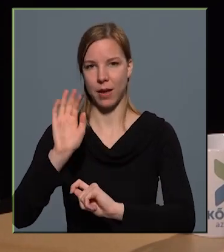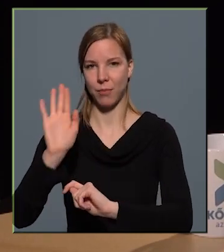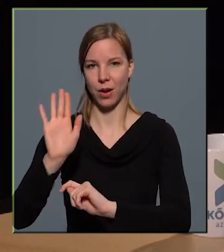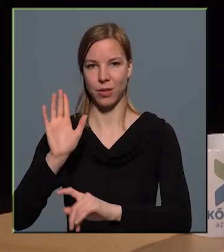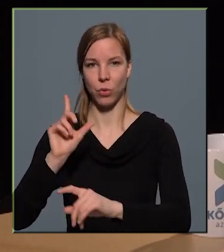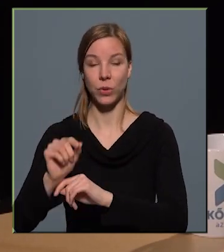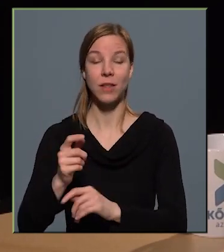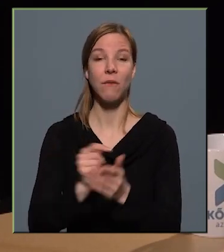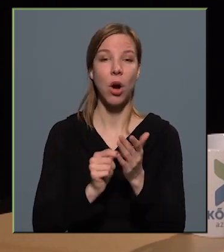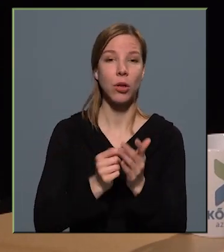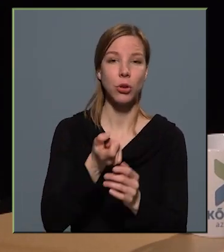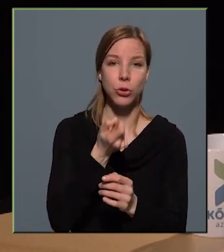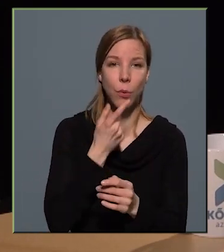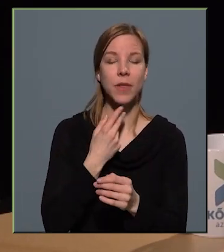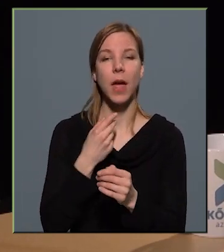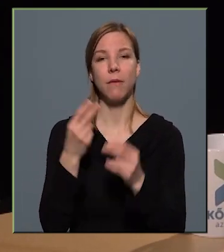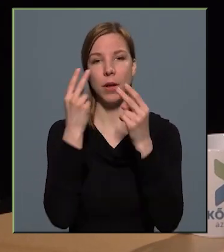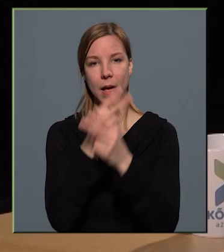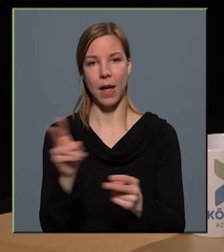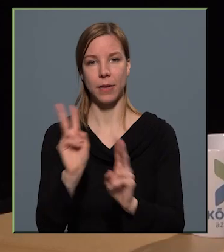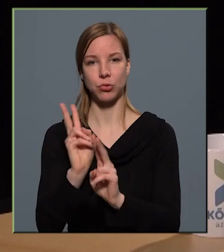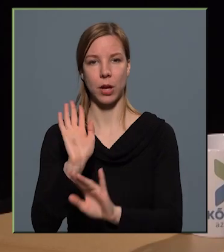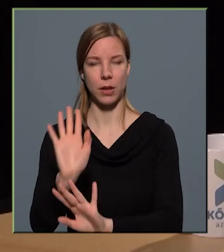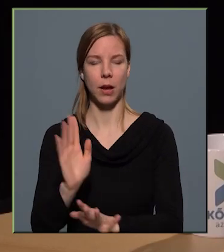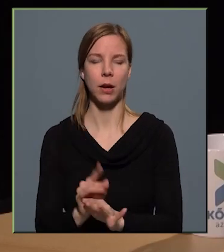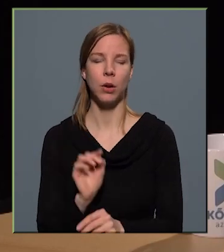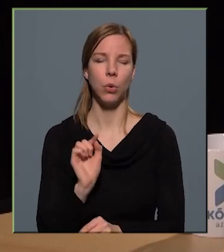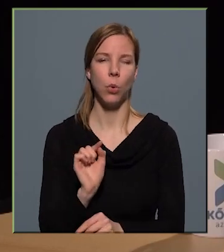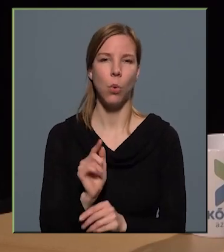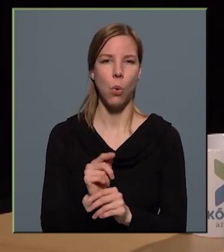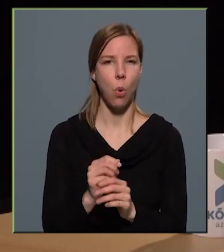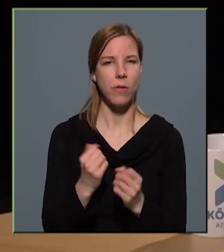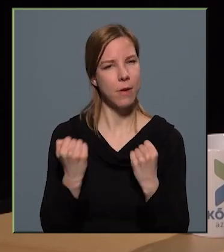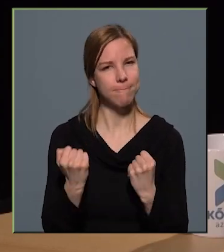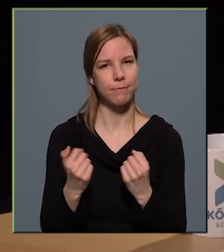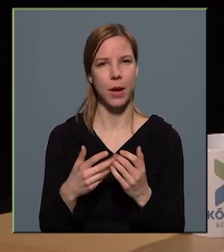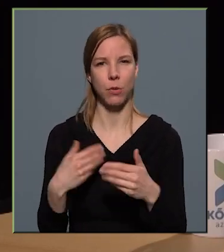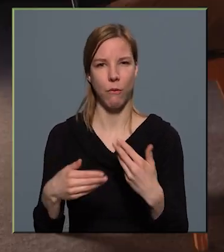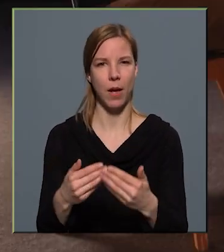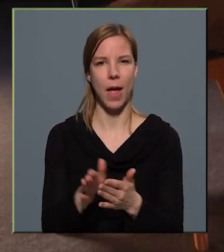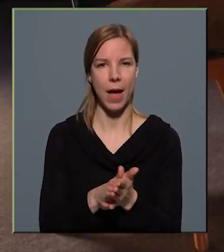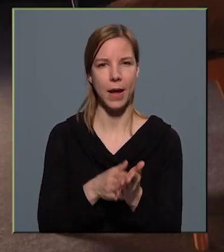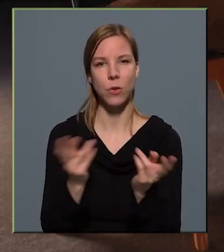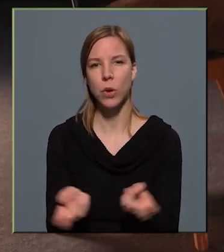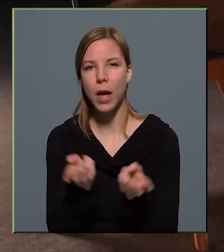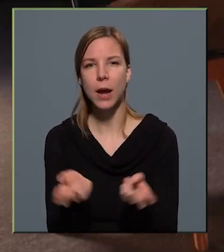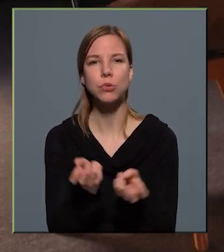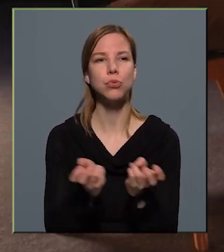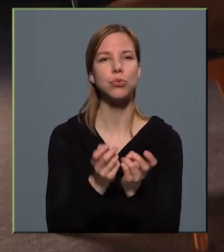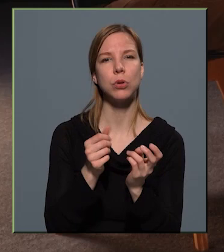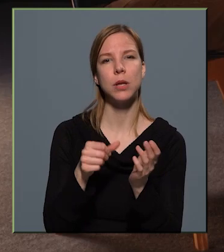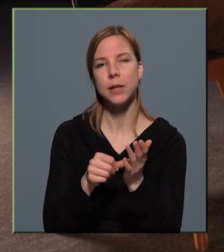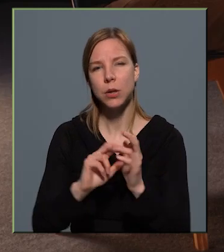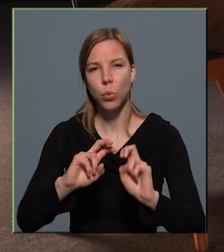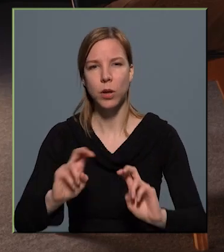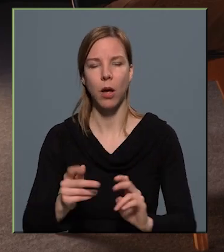egészségügyi ellátásra szorul, akkor ott bizony nagy erőkkel és soron kívül kezdjük meg a keresését, felkutatását. Hál'